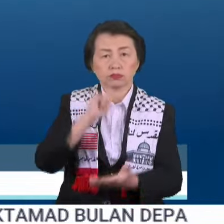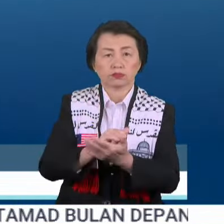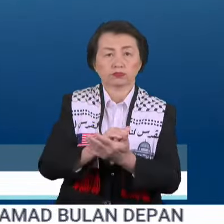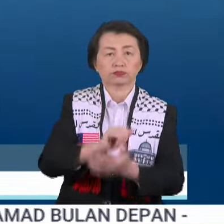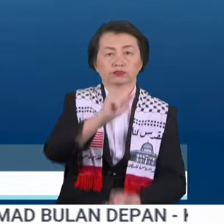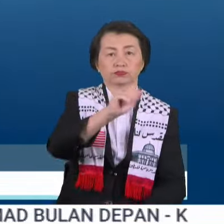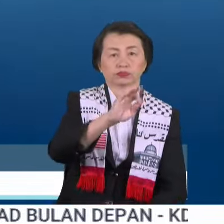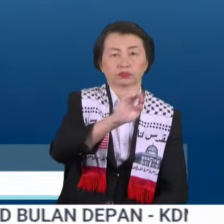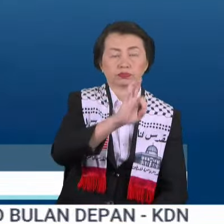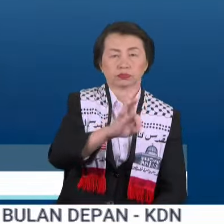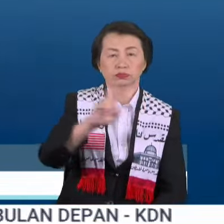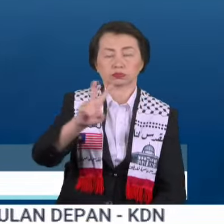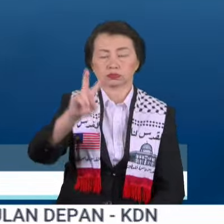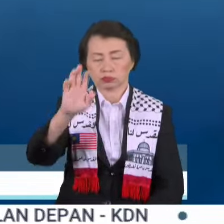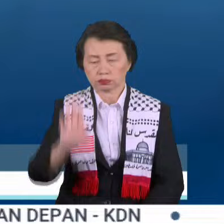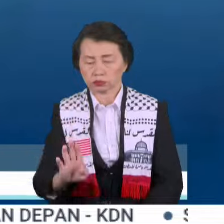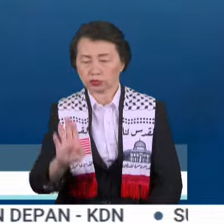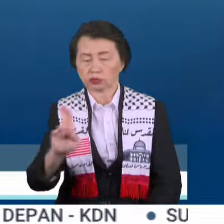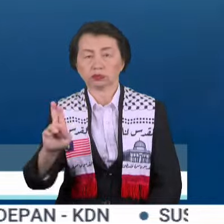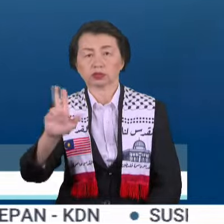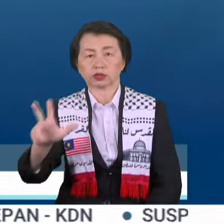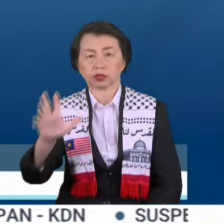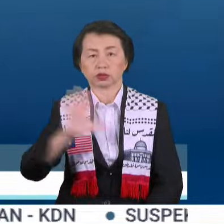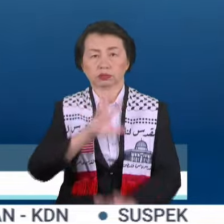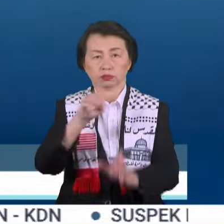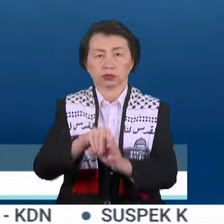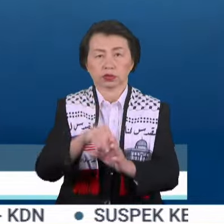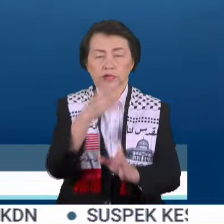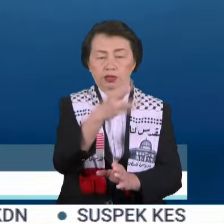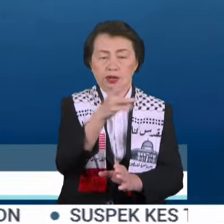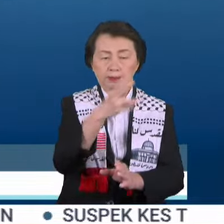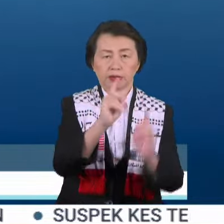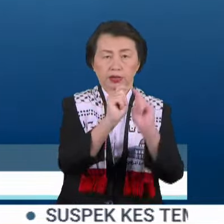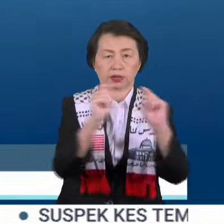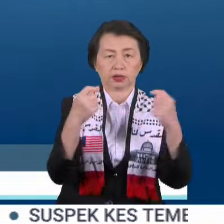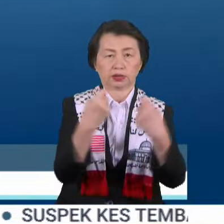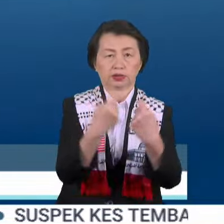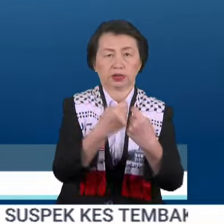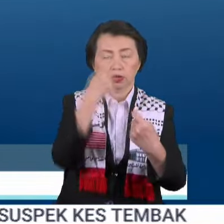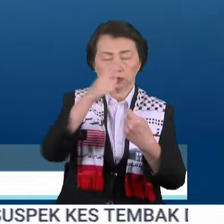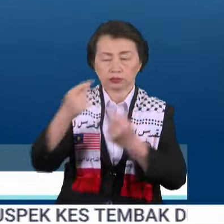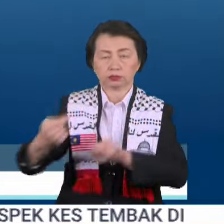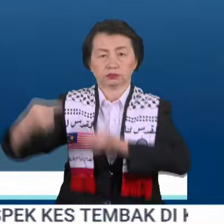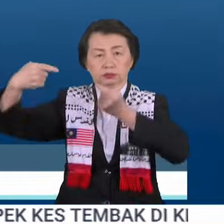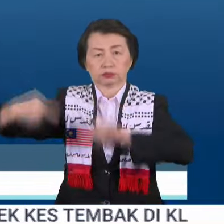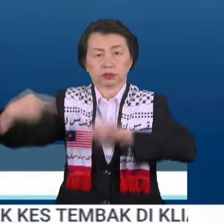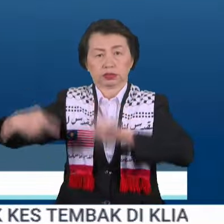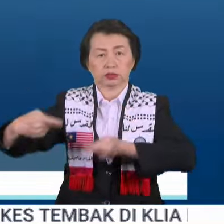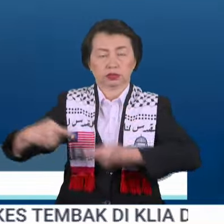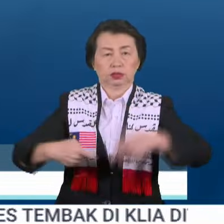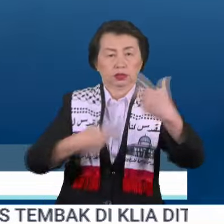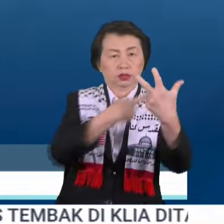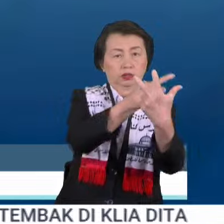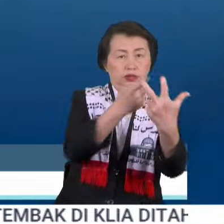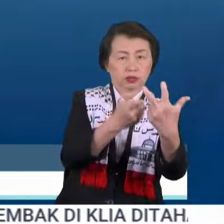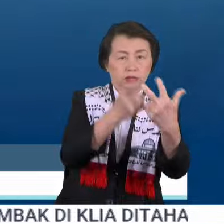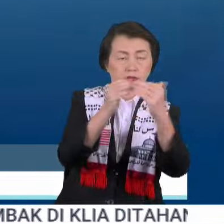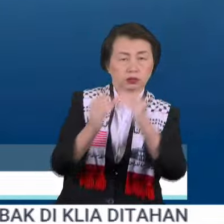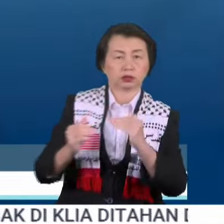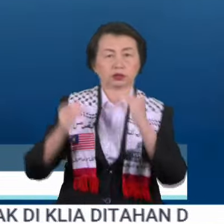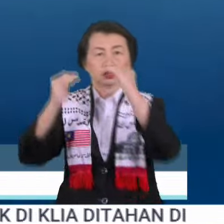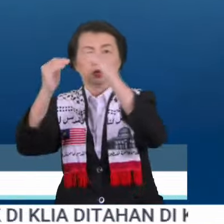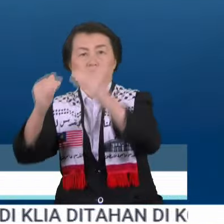B23 tahun edisi 2024 ini disertai sebanyak 16 pasukan yang untuk bertanding. 3 pasukan akan layak